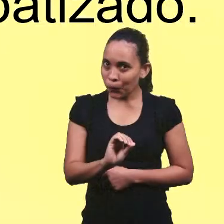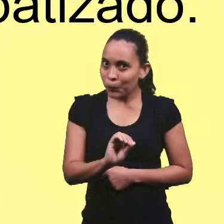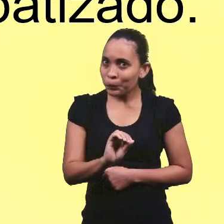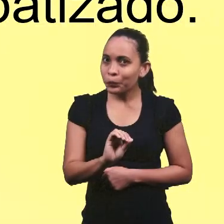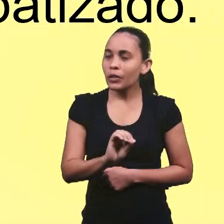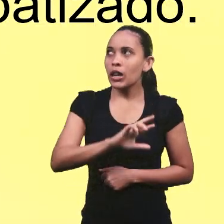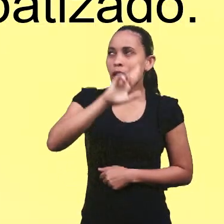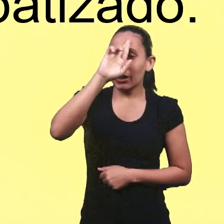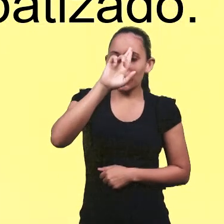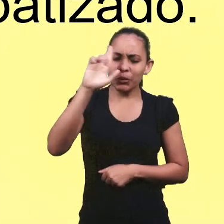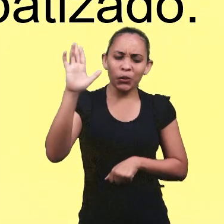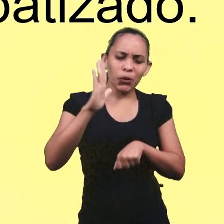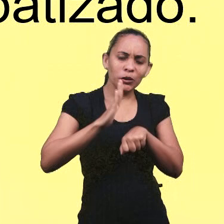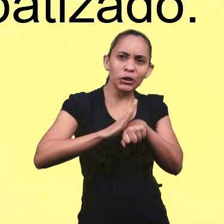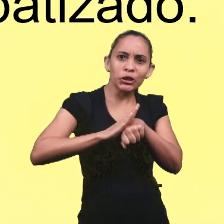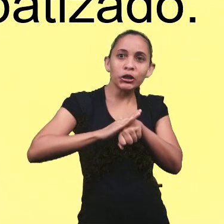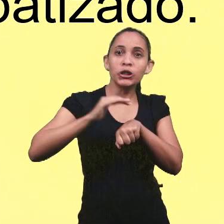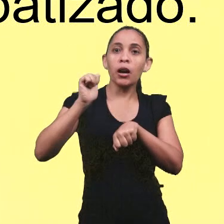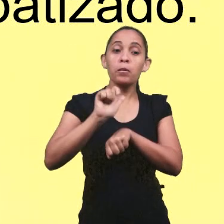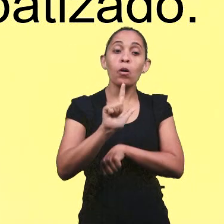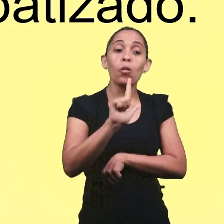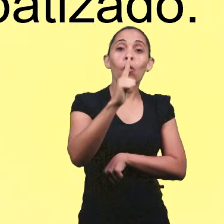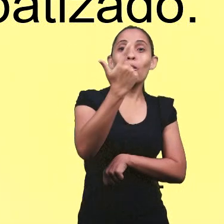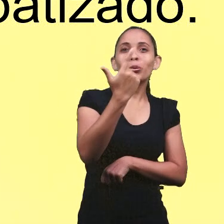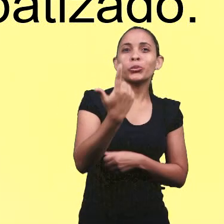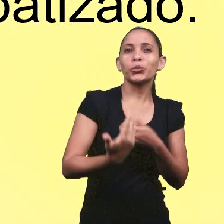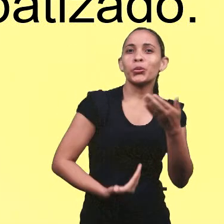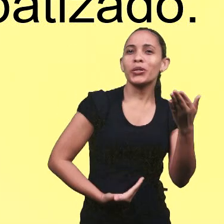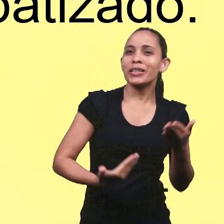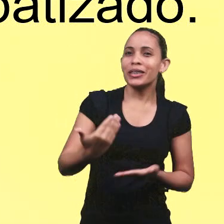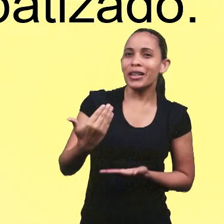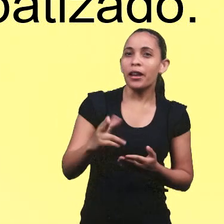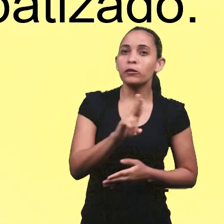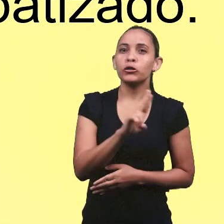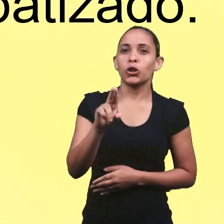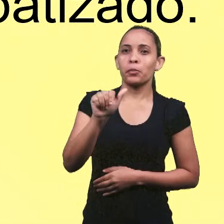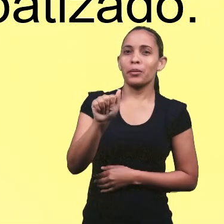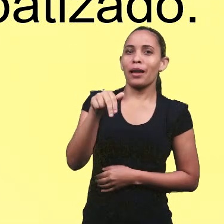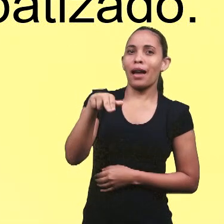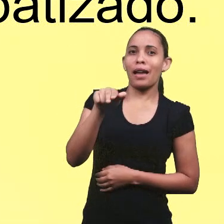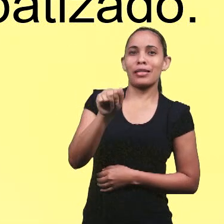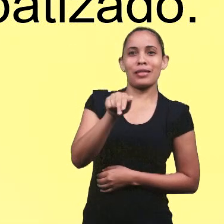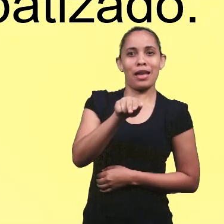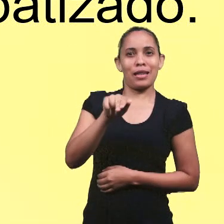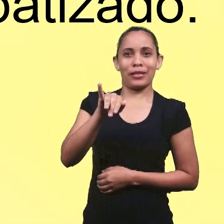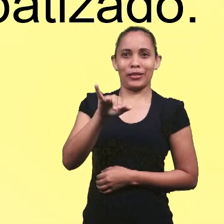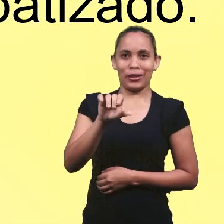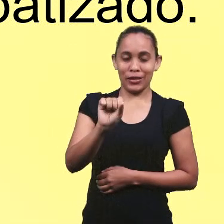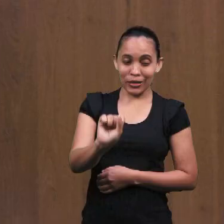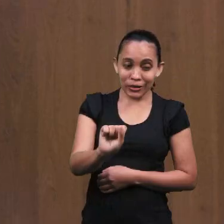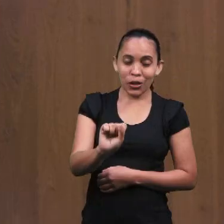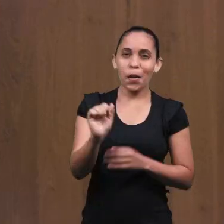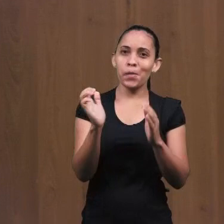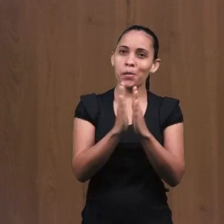appelle Ananias, un serviteur du Seigneur qui aussi était à Damas, pour prier pour Saul.